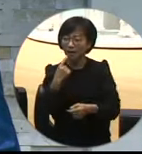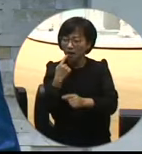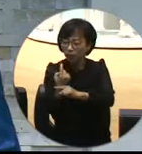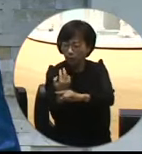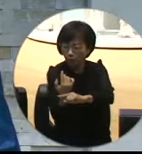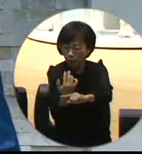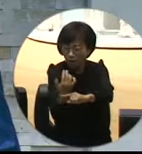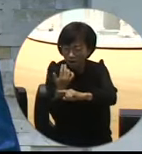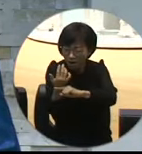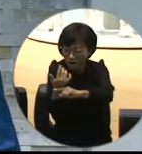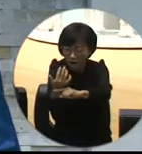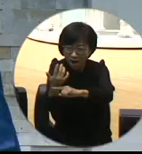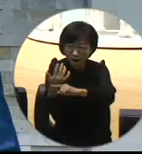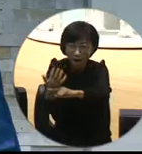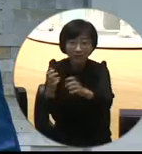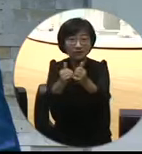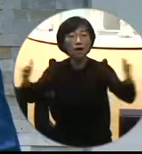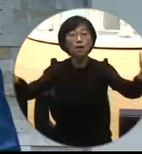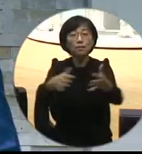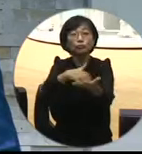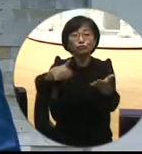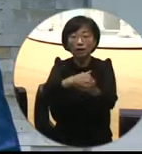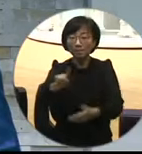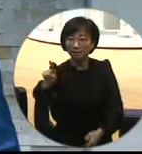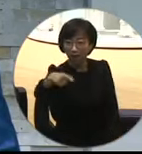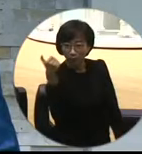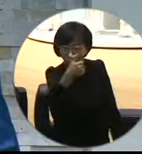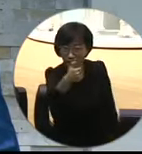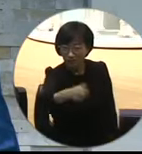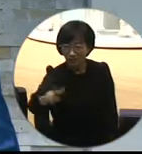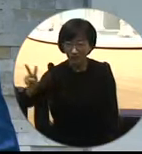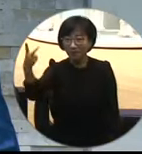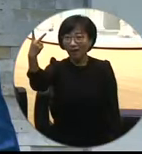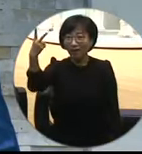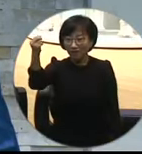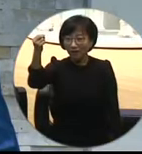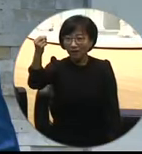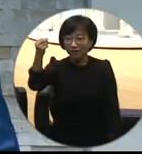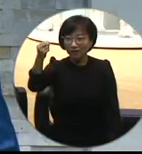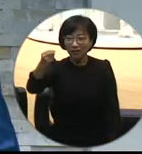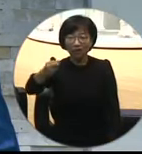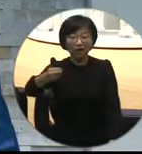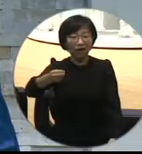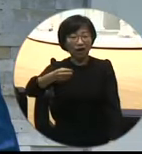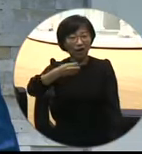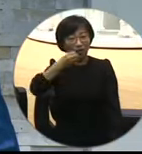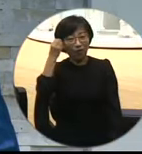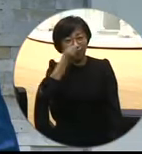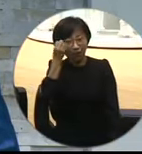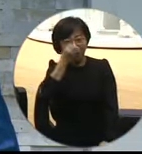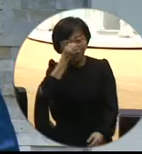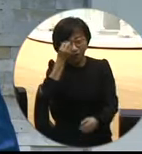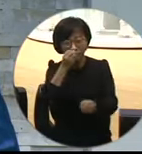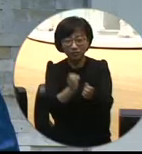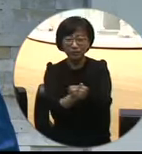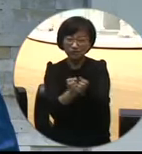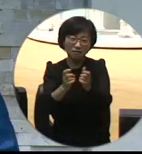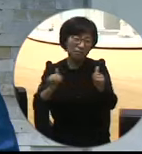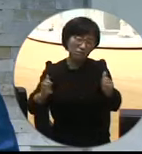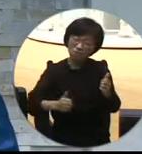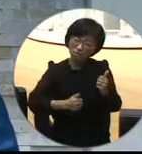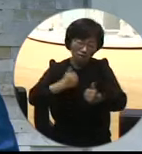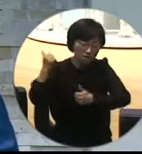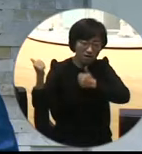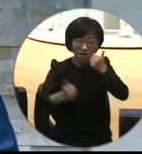통해서 150만이니 200만이니 이렇게 지금 국민들이 엄청나게 화를